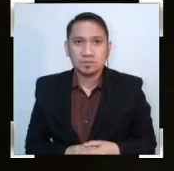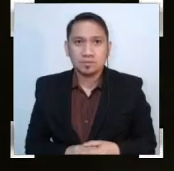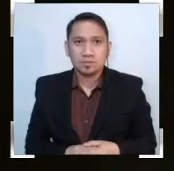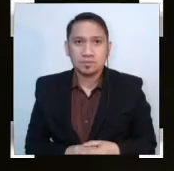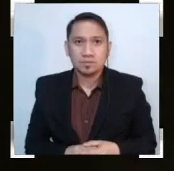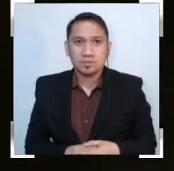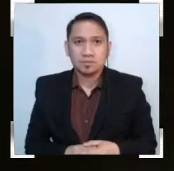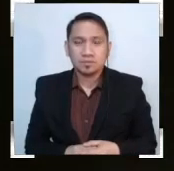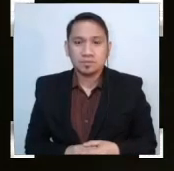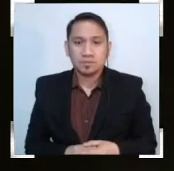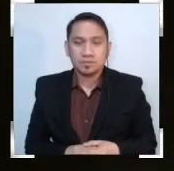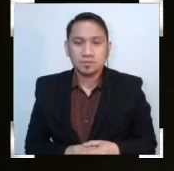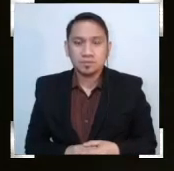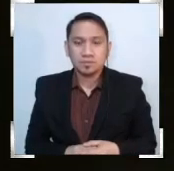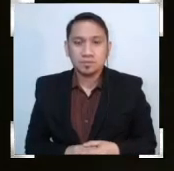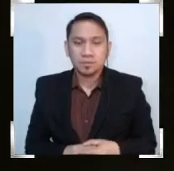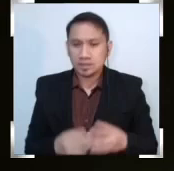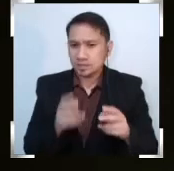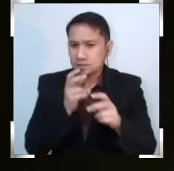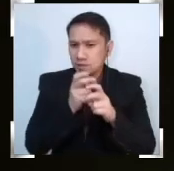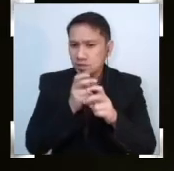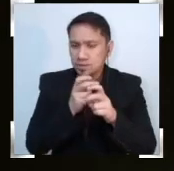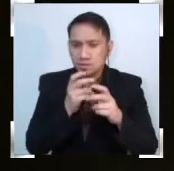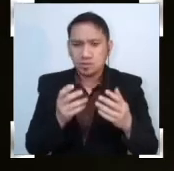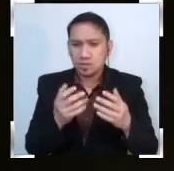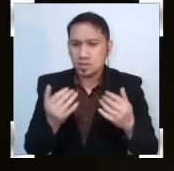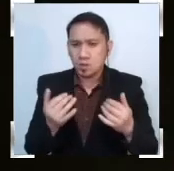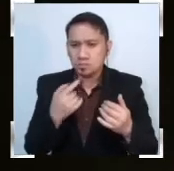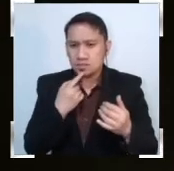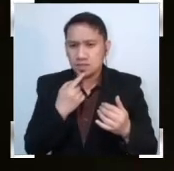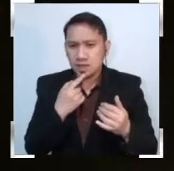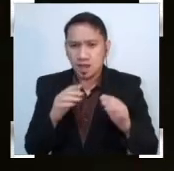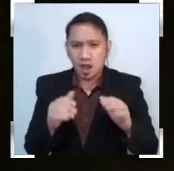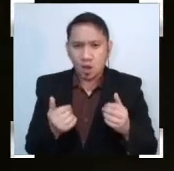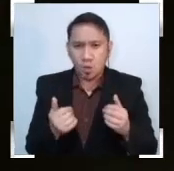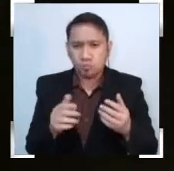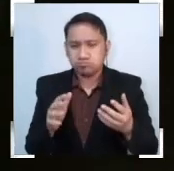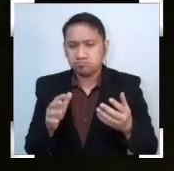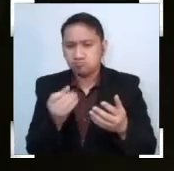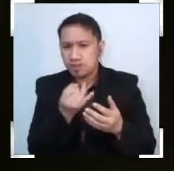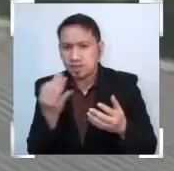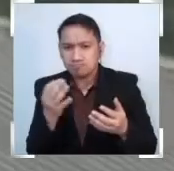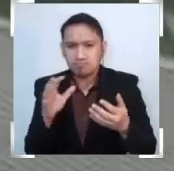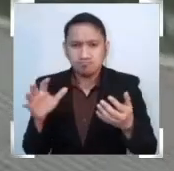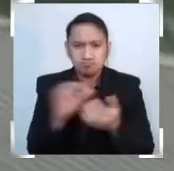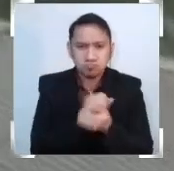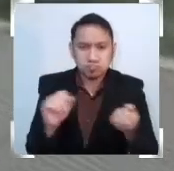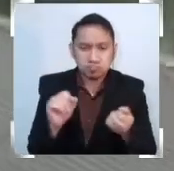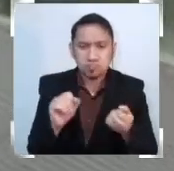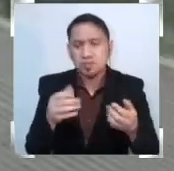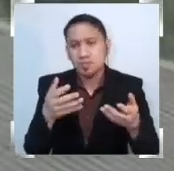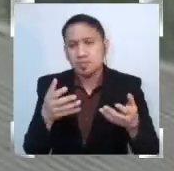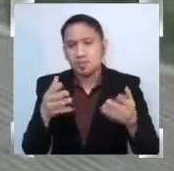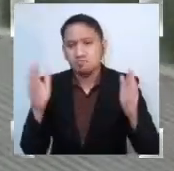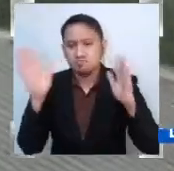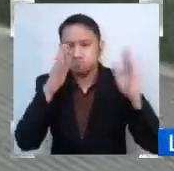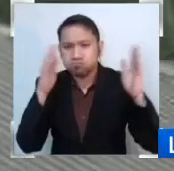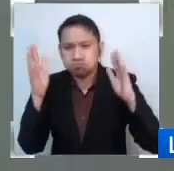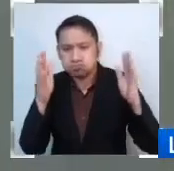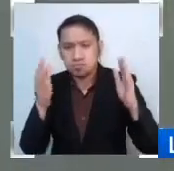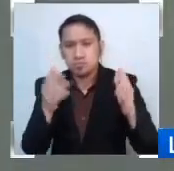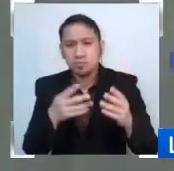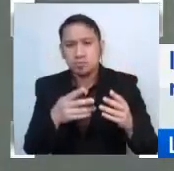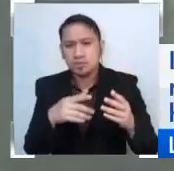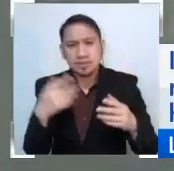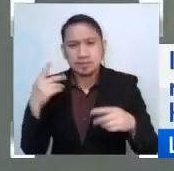Yes, Pia, mahirap pang masabi sa ngayon kung gaano kalaki yung pinsala na iniwan ng bagyong Odette dito particular